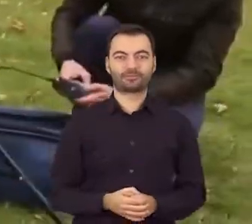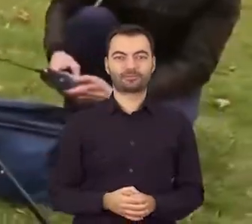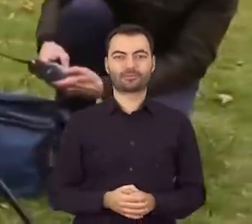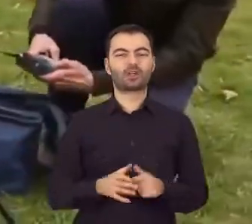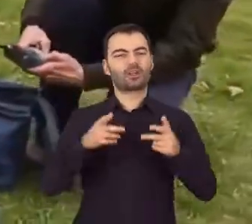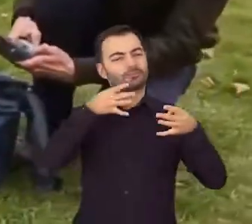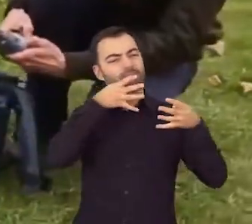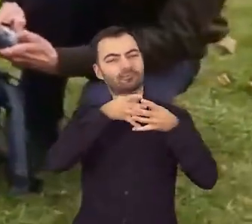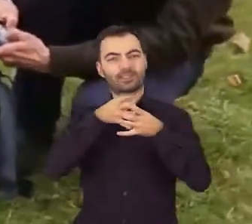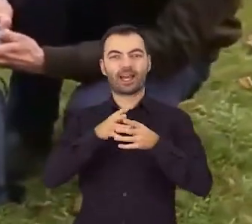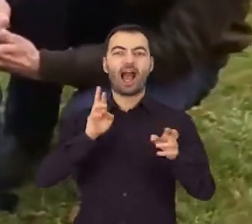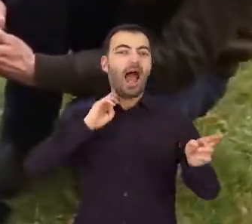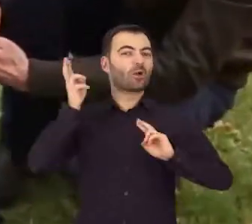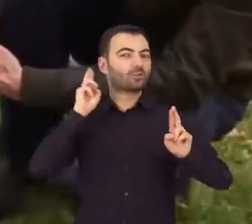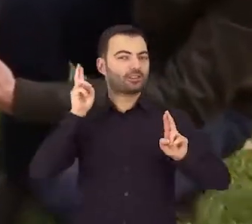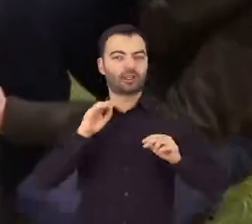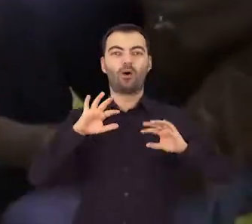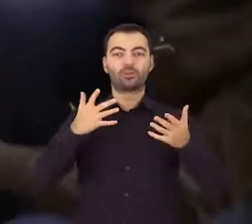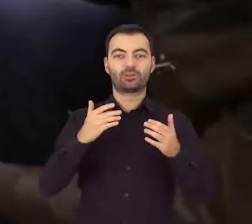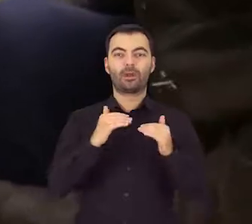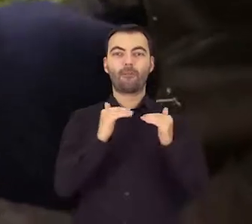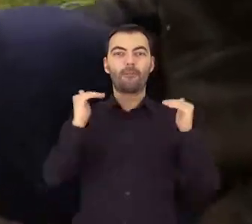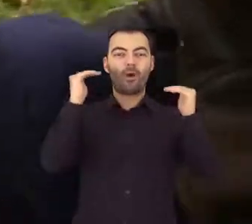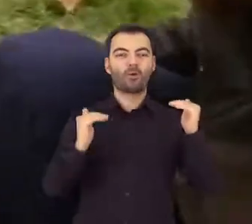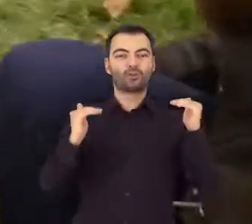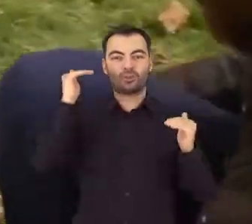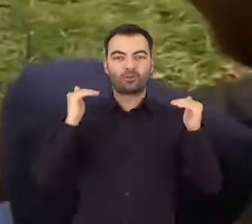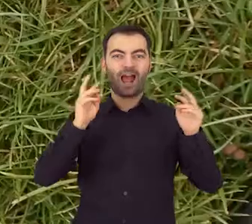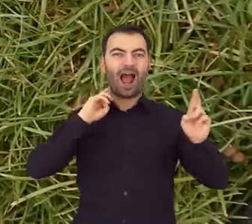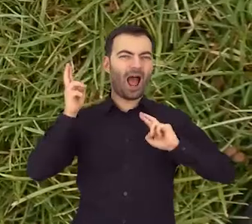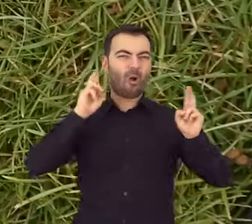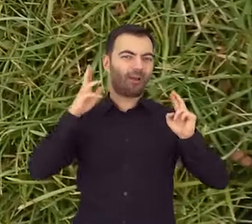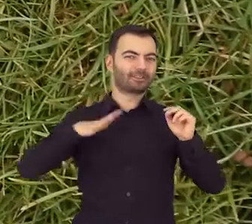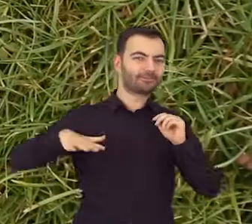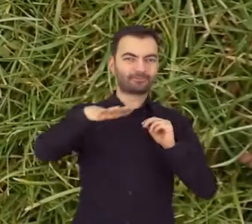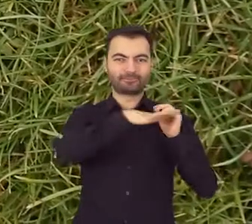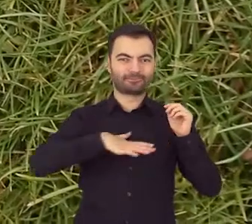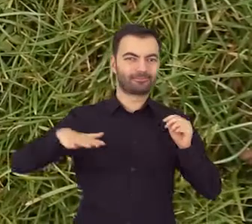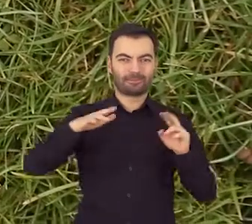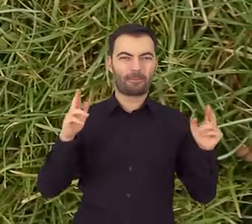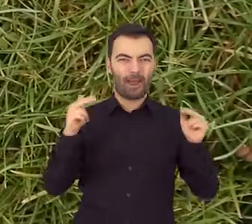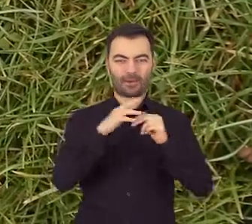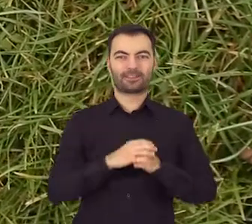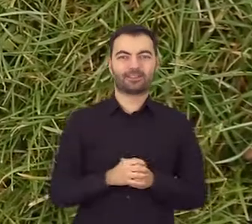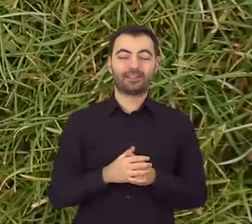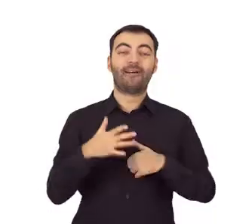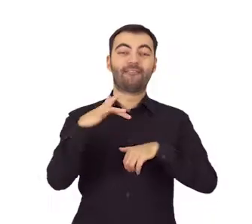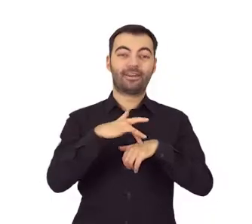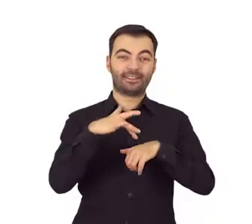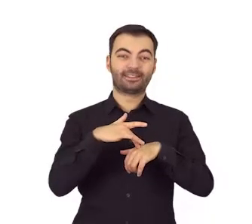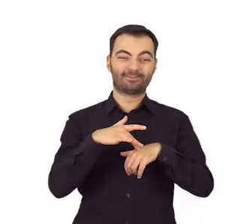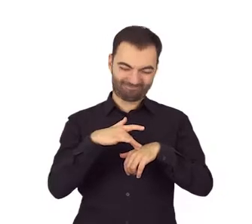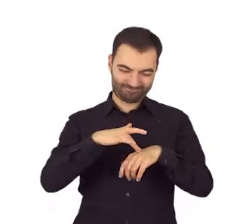Dokonano również oceny akustycznej, dzięki czemu określono poziom hałasu w różnych miejscach rezydencji. Jak nie trudno zgadnąć, wyniki